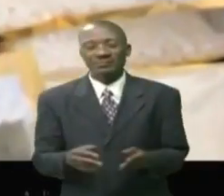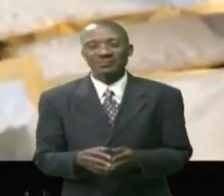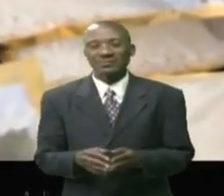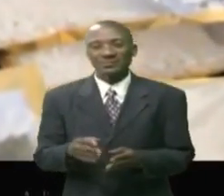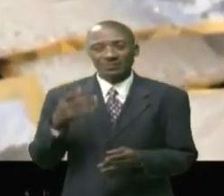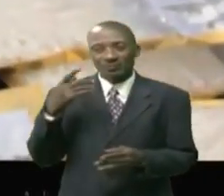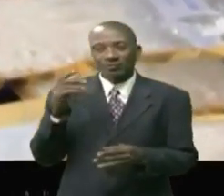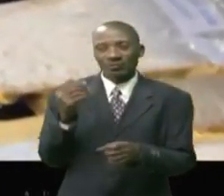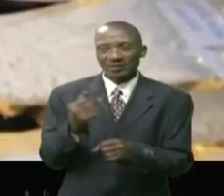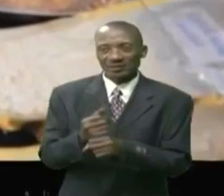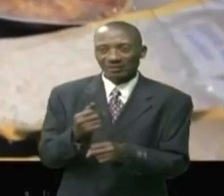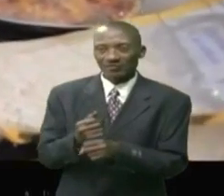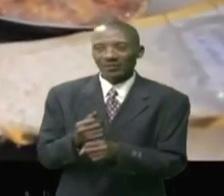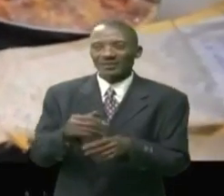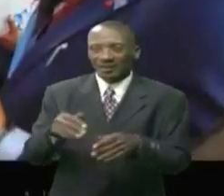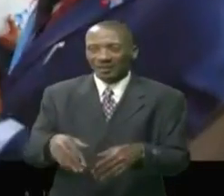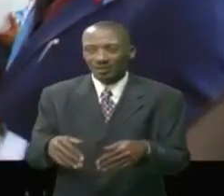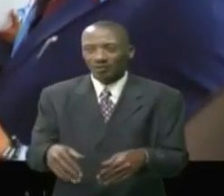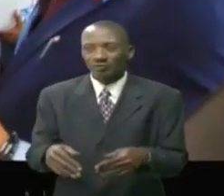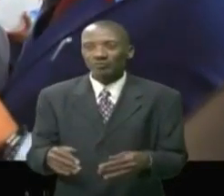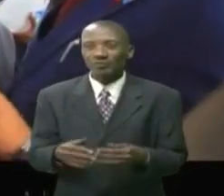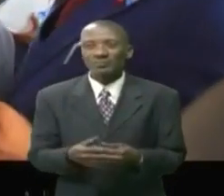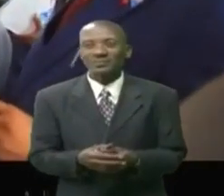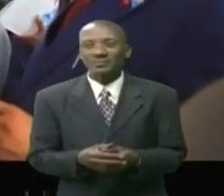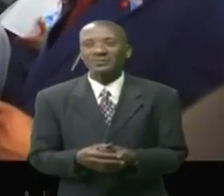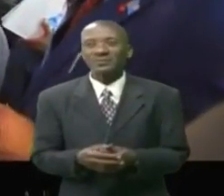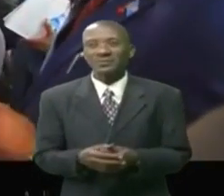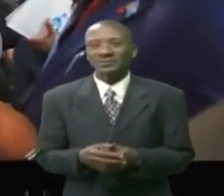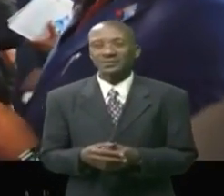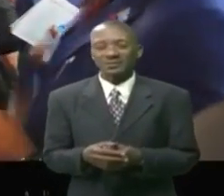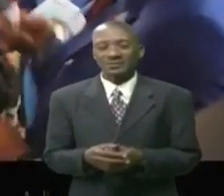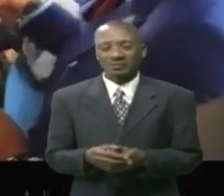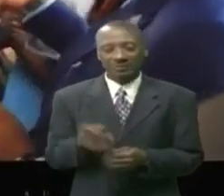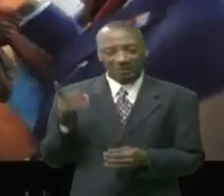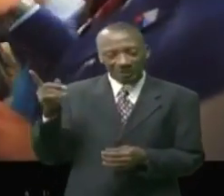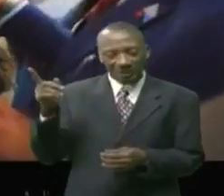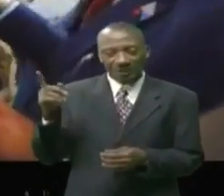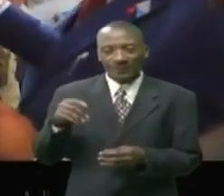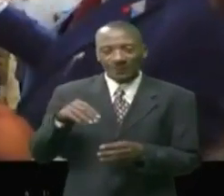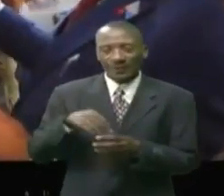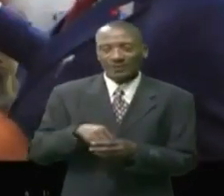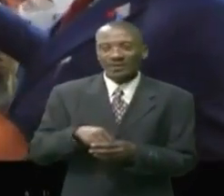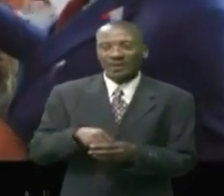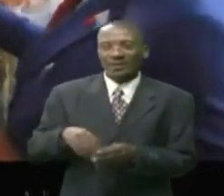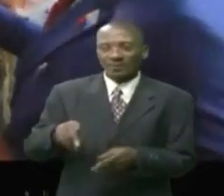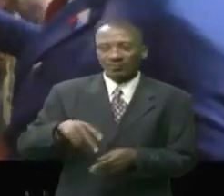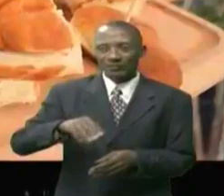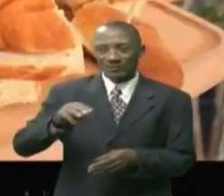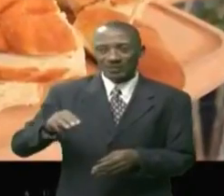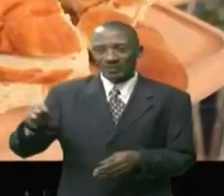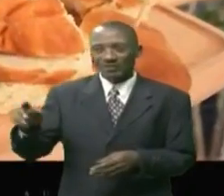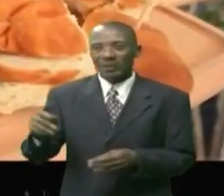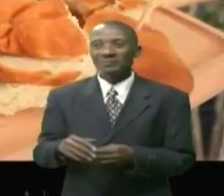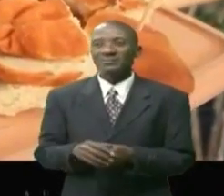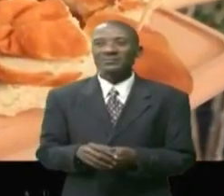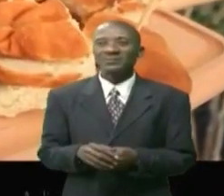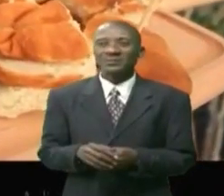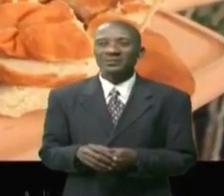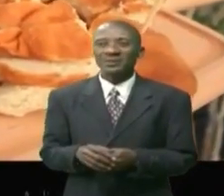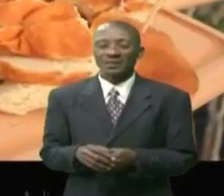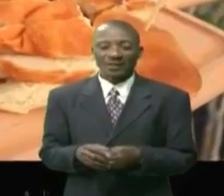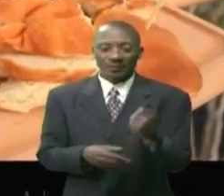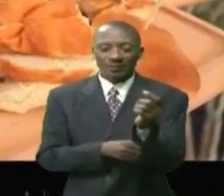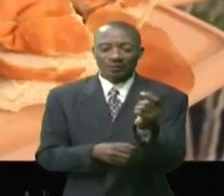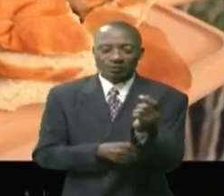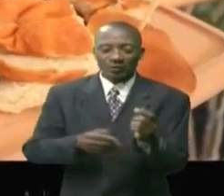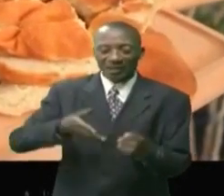réalisées par les opérateurs économiques locaux et l'organisation d'un dîner gastronomique des mets nationaux à base du manioc. Ce forum connaîtra d'autres